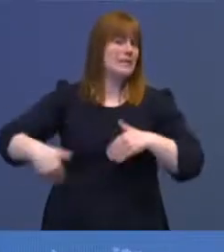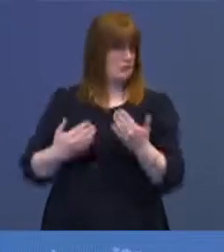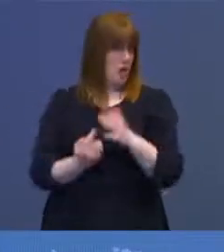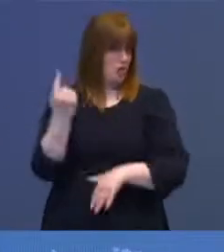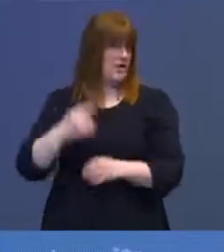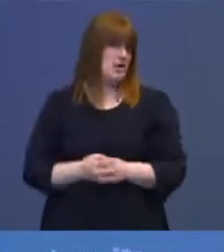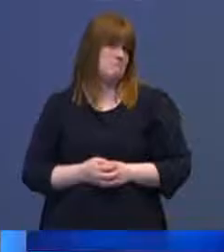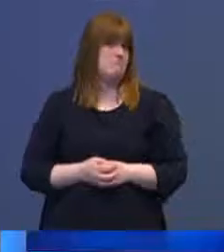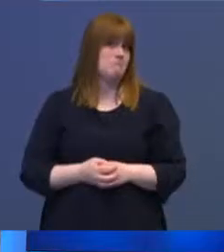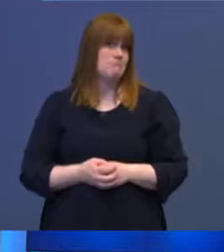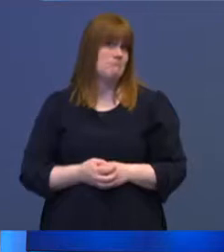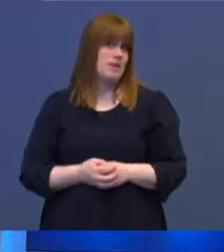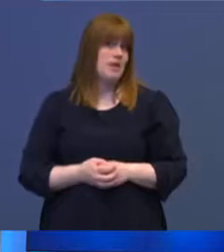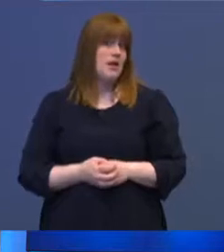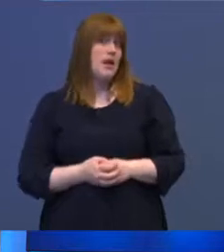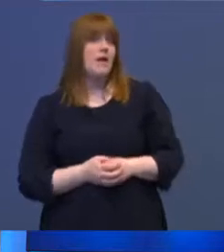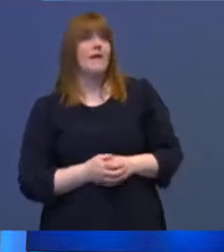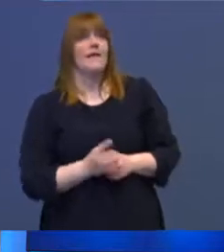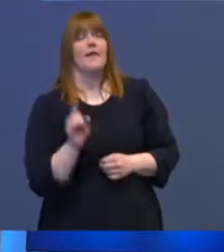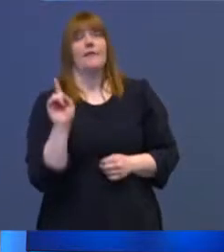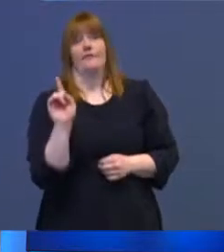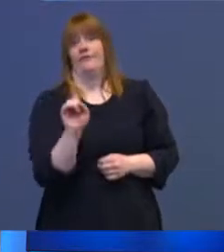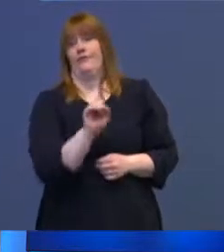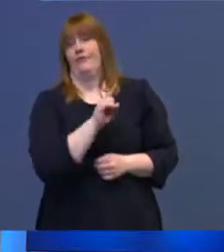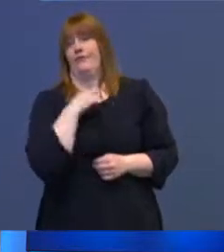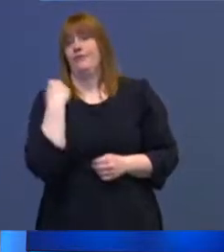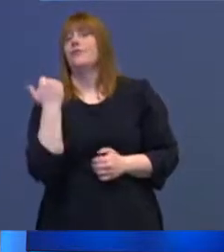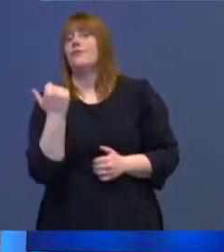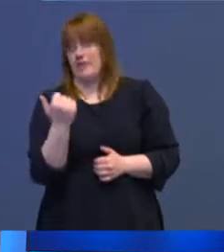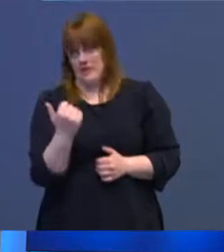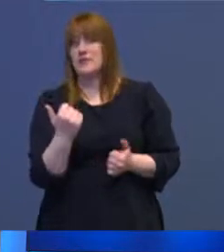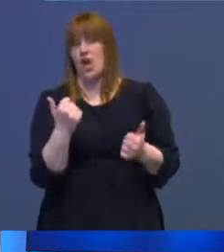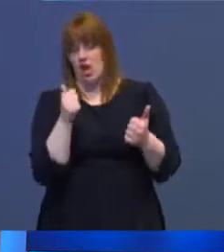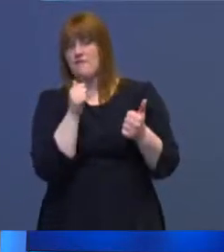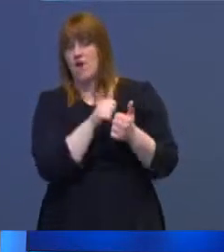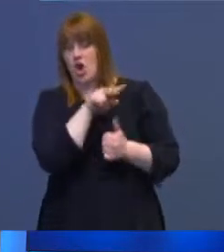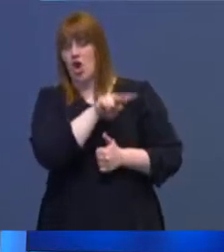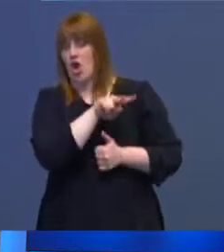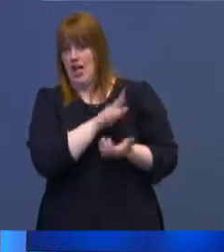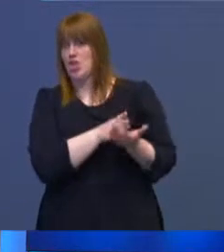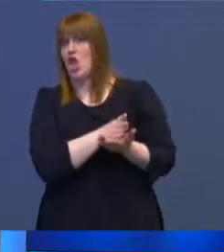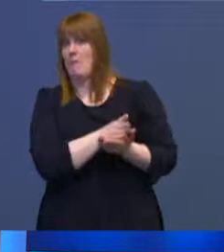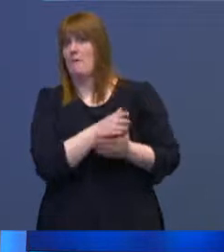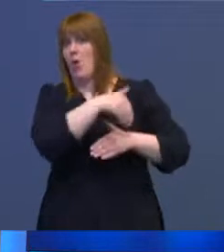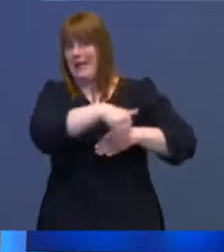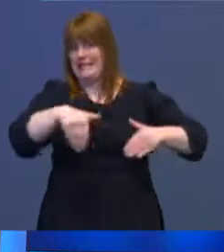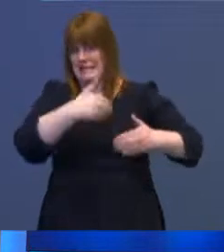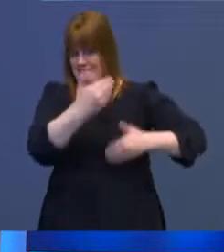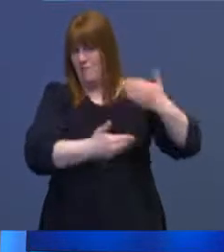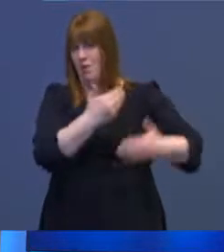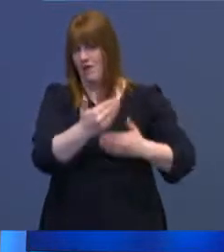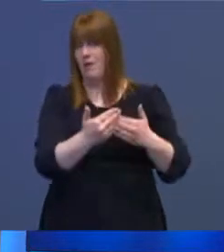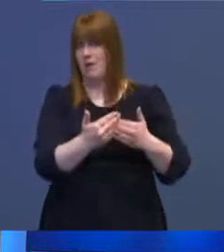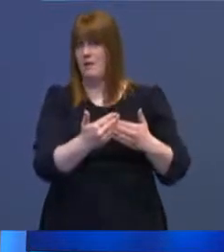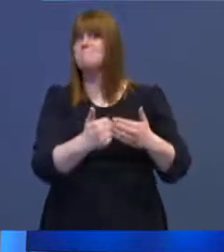ID-kontroll på grenser. Vi kommer til å følge enda nøyere med på grensen fremover enn det vi har gjort hittil.